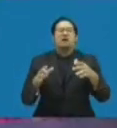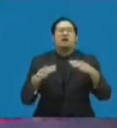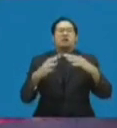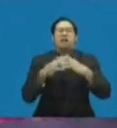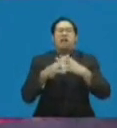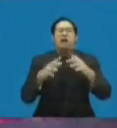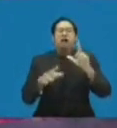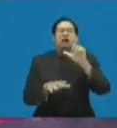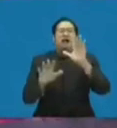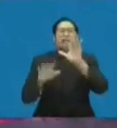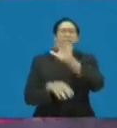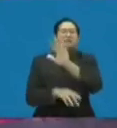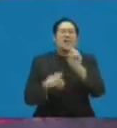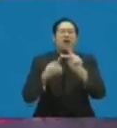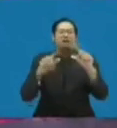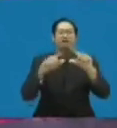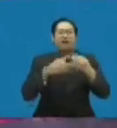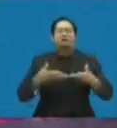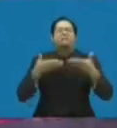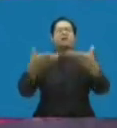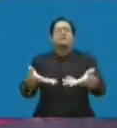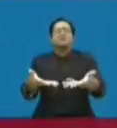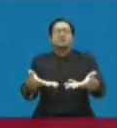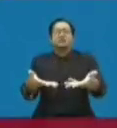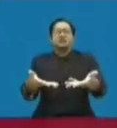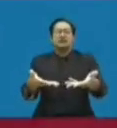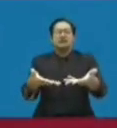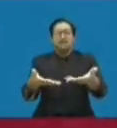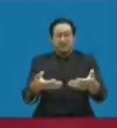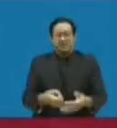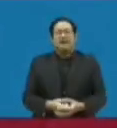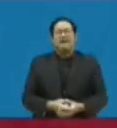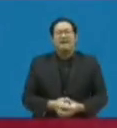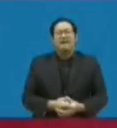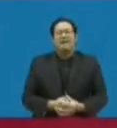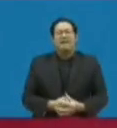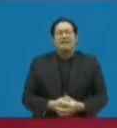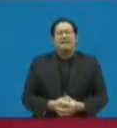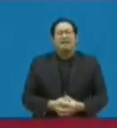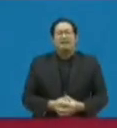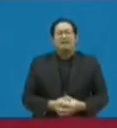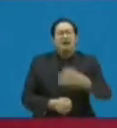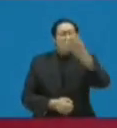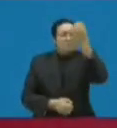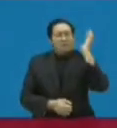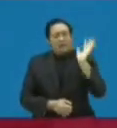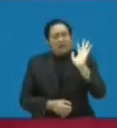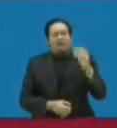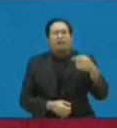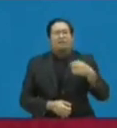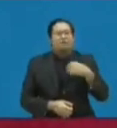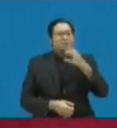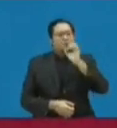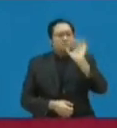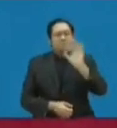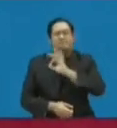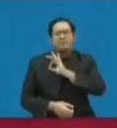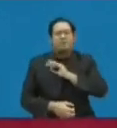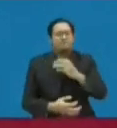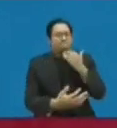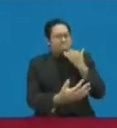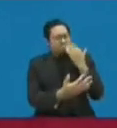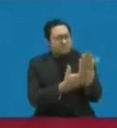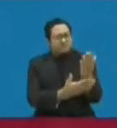Hai Pak jupa fakta lupa jubah terima kasih kepada bapak Presiden Jokowi yang telah menerbitkan